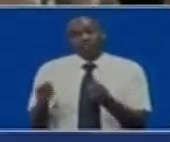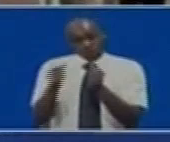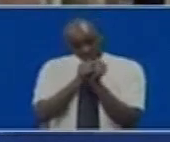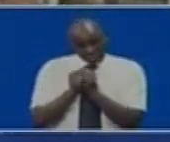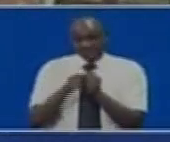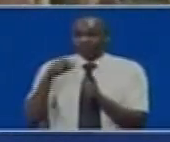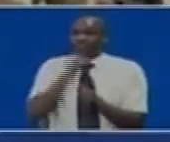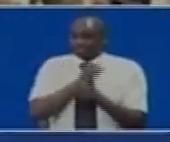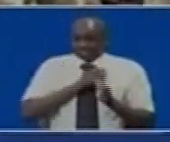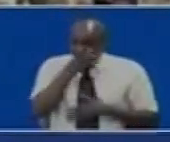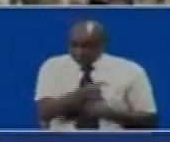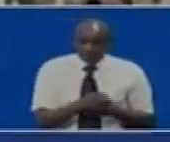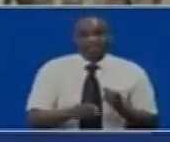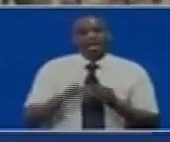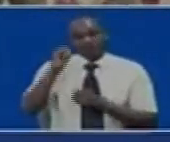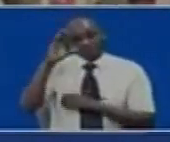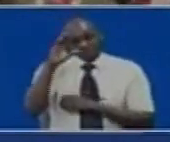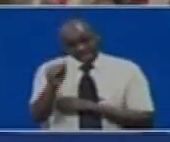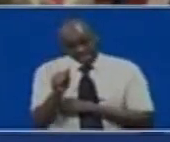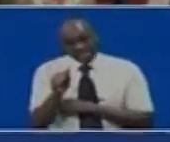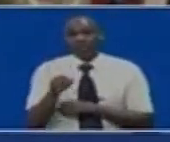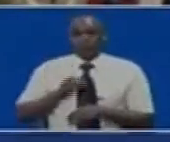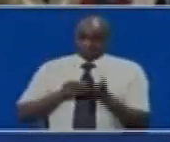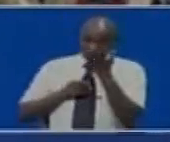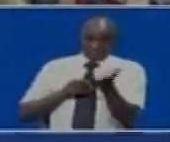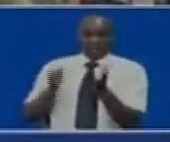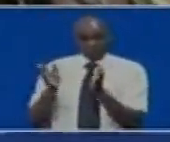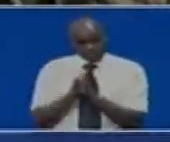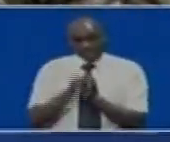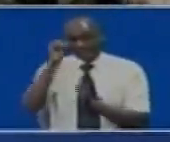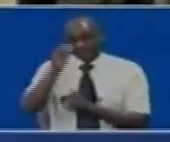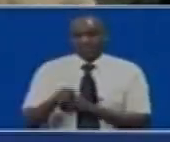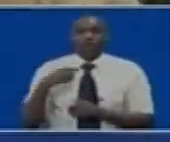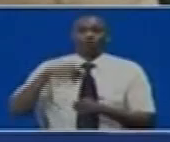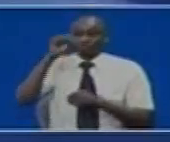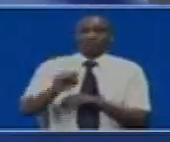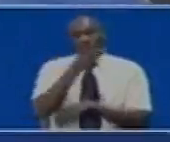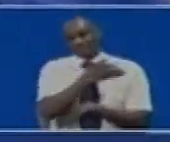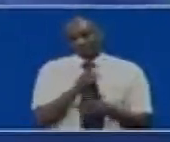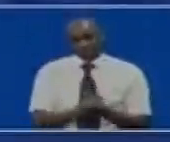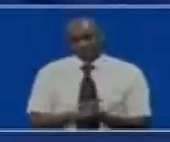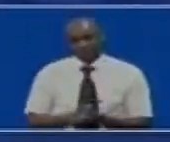seneta Kiraitu, mwakilishi wa kike Florence Kajuju na mbunge wa Igembe Kusini Mithika Linturi.